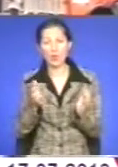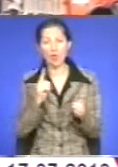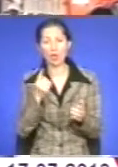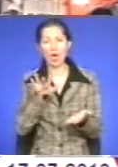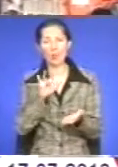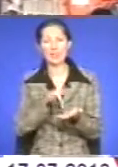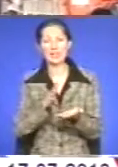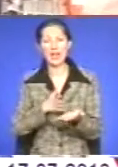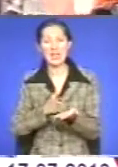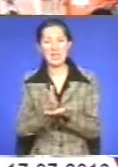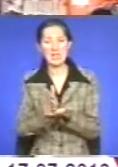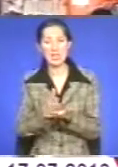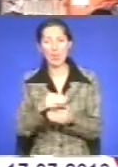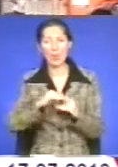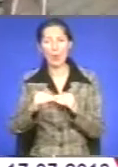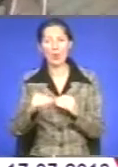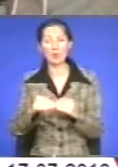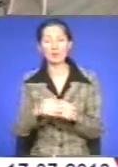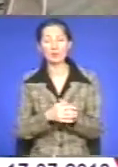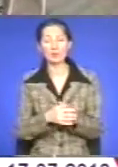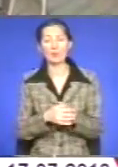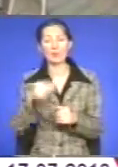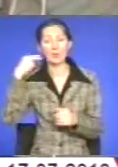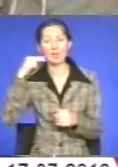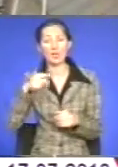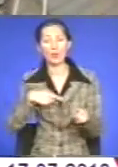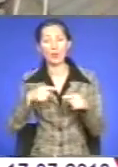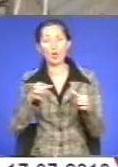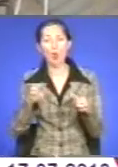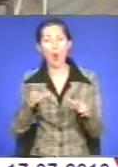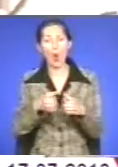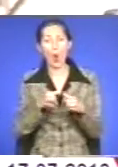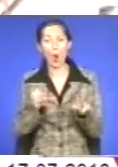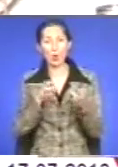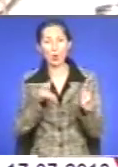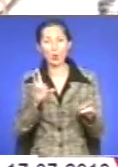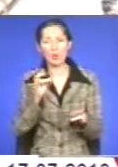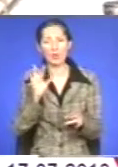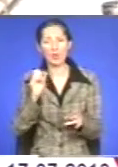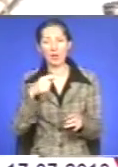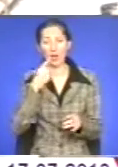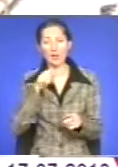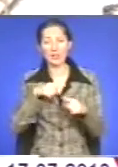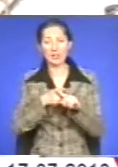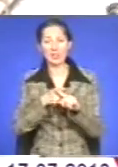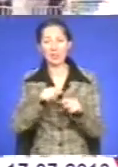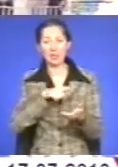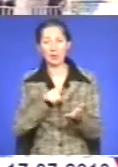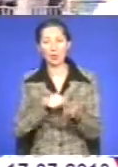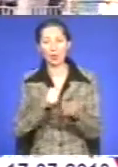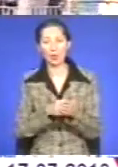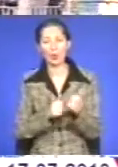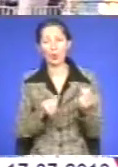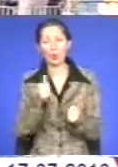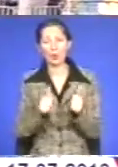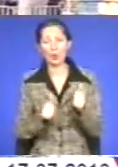лінії поля на протилежній трибуні. Президент футбольного клубу «Нива» зауважив, що технічні питання до матчу вирішать. У нас один